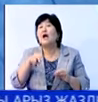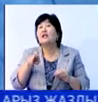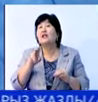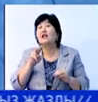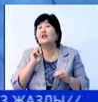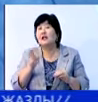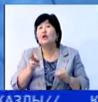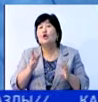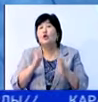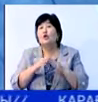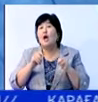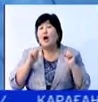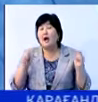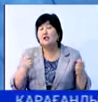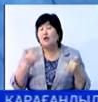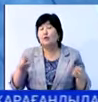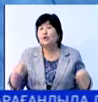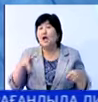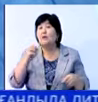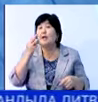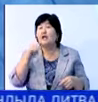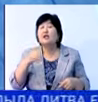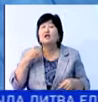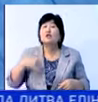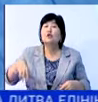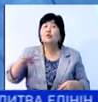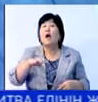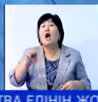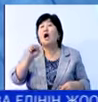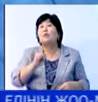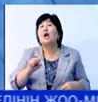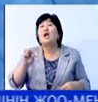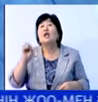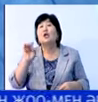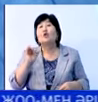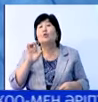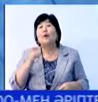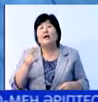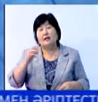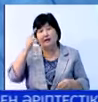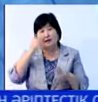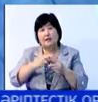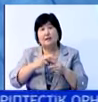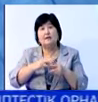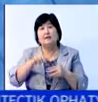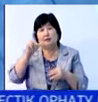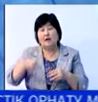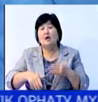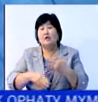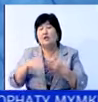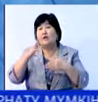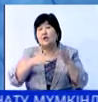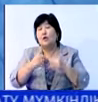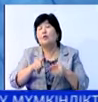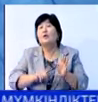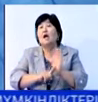ашылды. Айта кету керек, жаңадан бой көтерген мешіт Сыр өңірінің тумасы Абдулла Ерубайұлының демеушілігімен салынған. Құлшылық орында алғаш рет